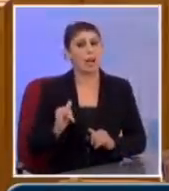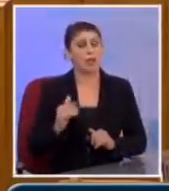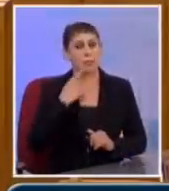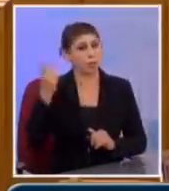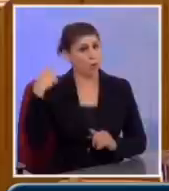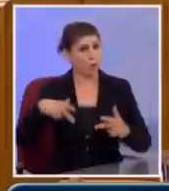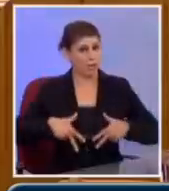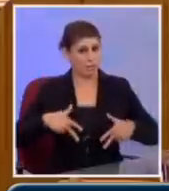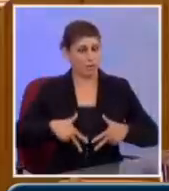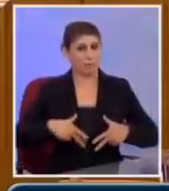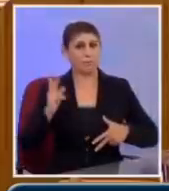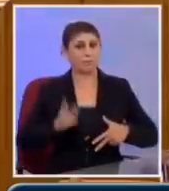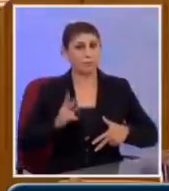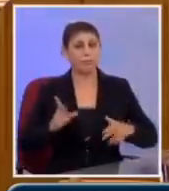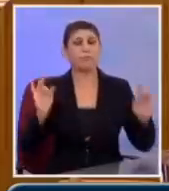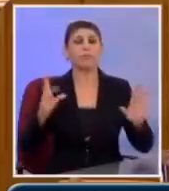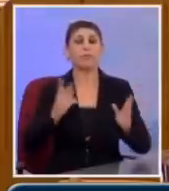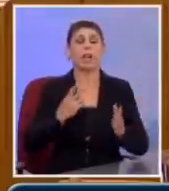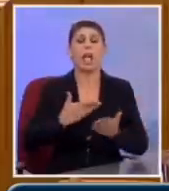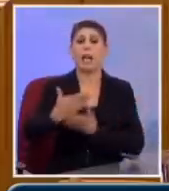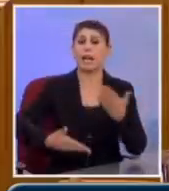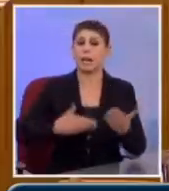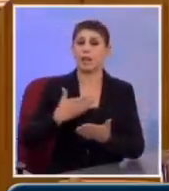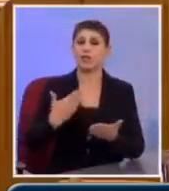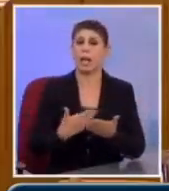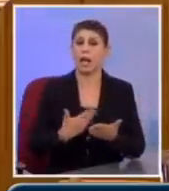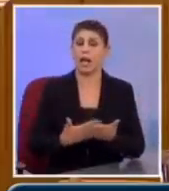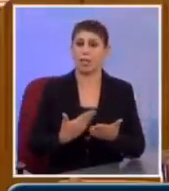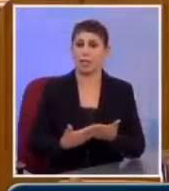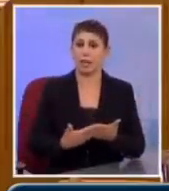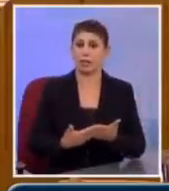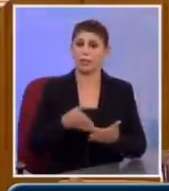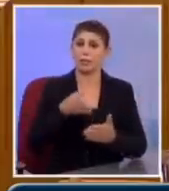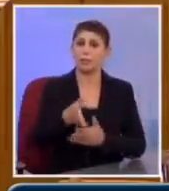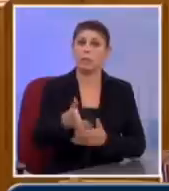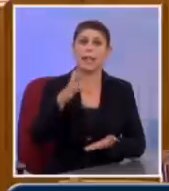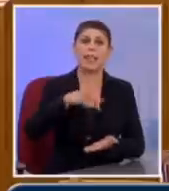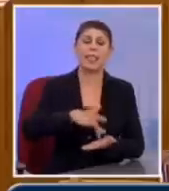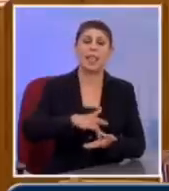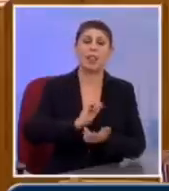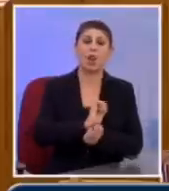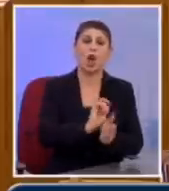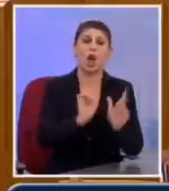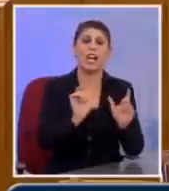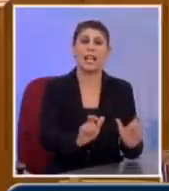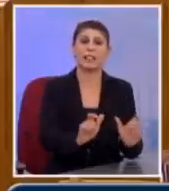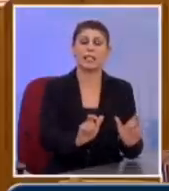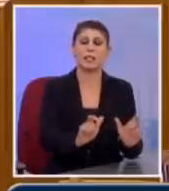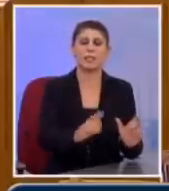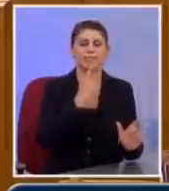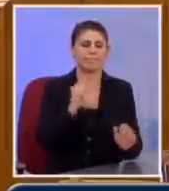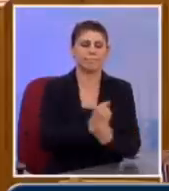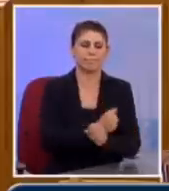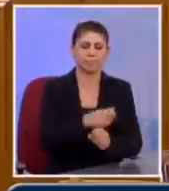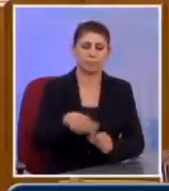προηγούμενη κυβέρνηση, χωρίς ανανεωμένη άδεια, να πάνε σε κέντρα κράτησης, επιμένανε να